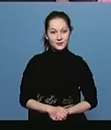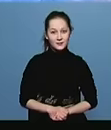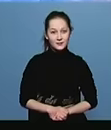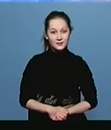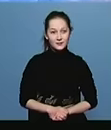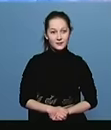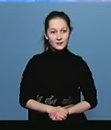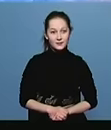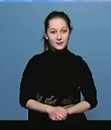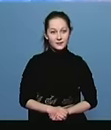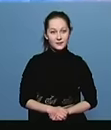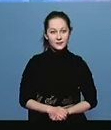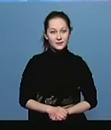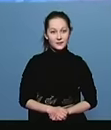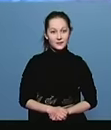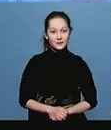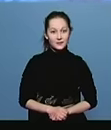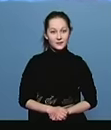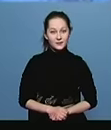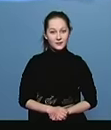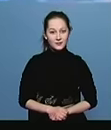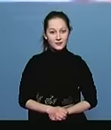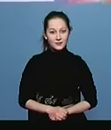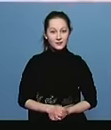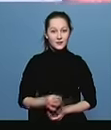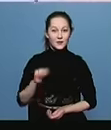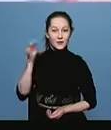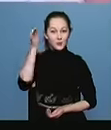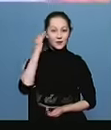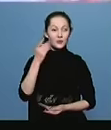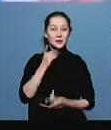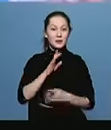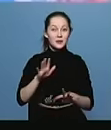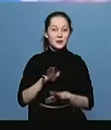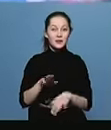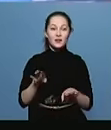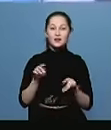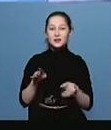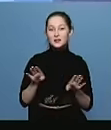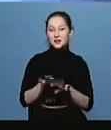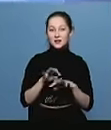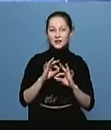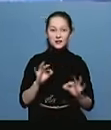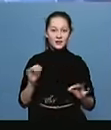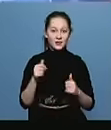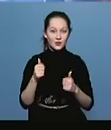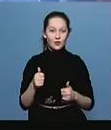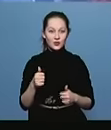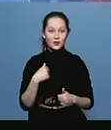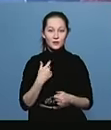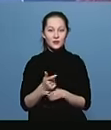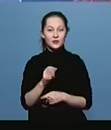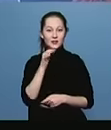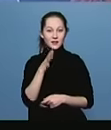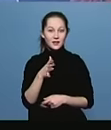лежей. Хотите содержание? Вот жизнь такая прекрасная, хорошая. Я уже где хочу, на тот свет. Я